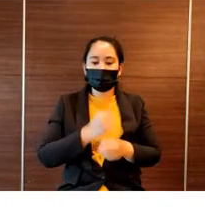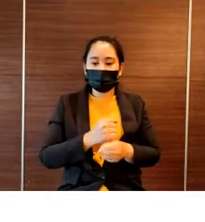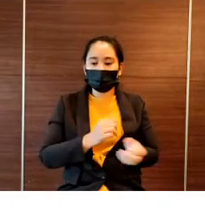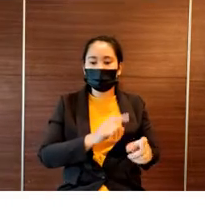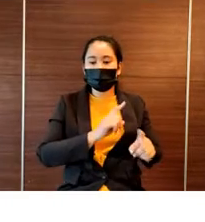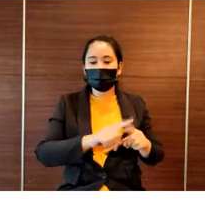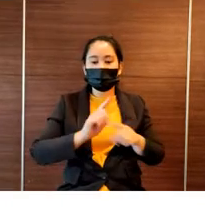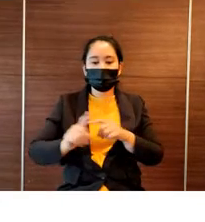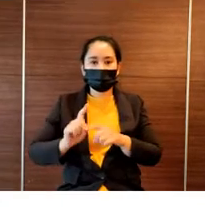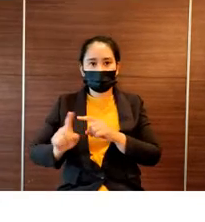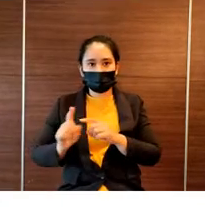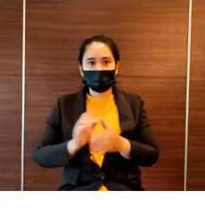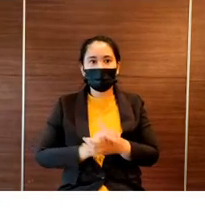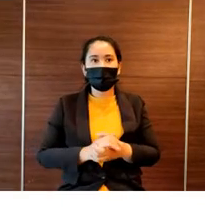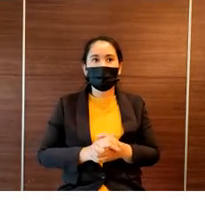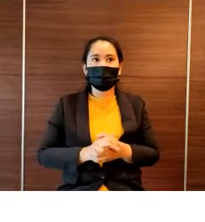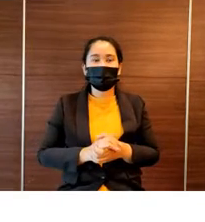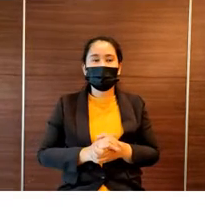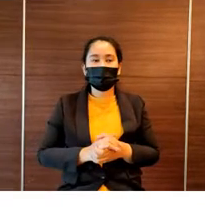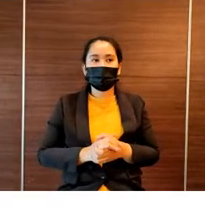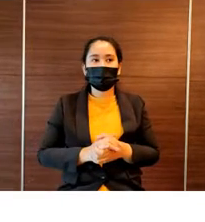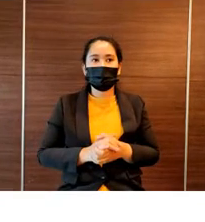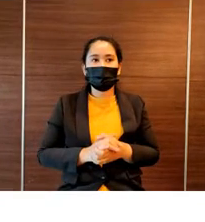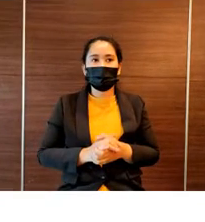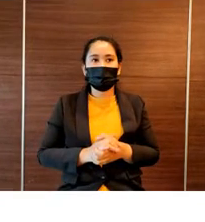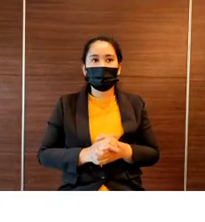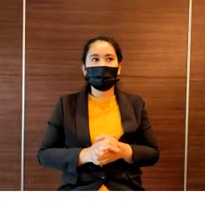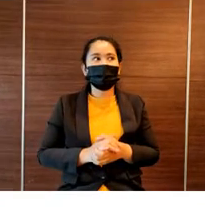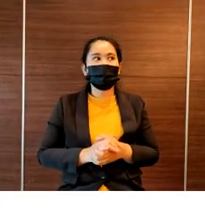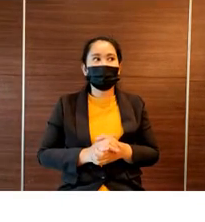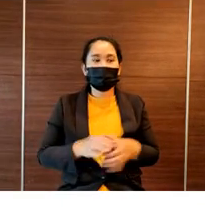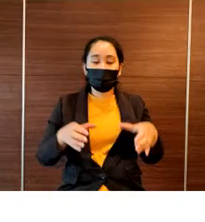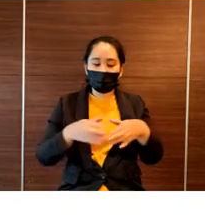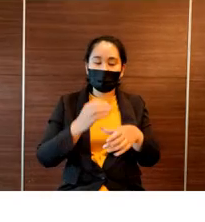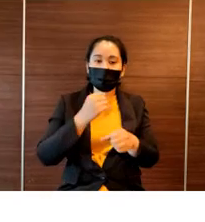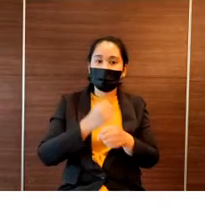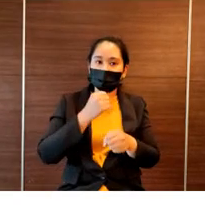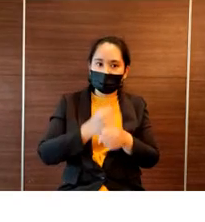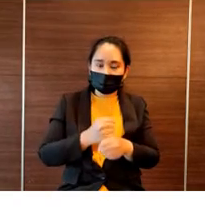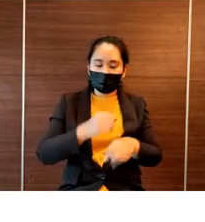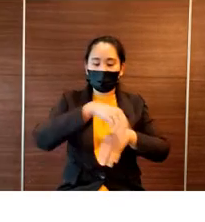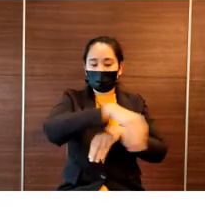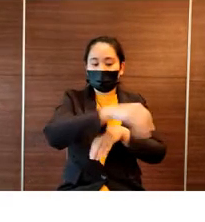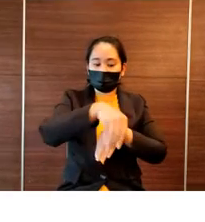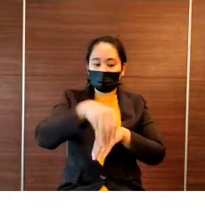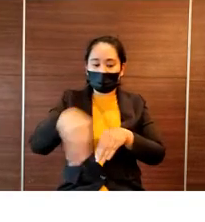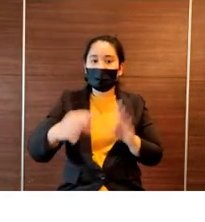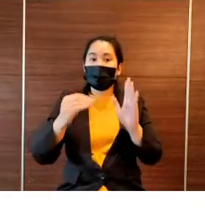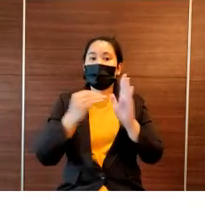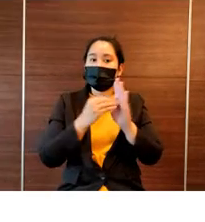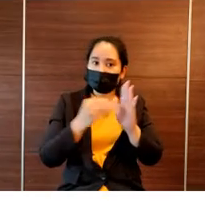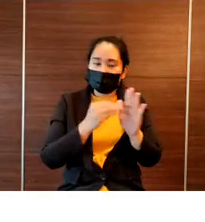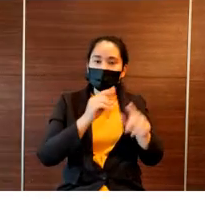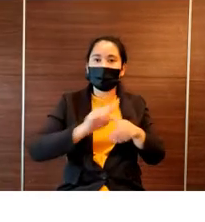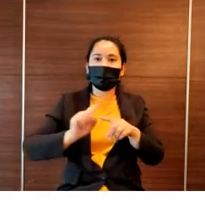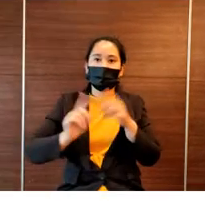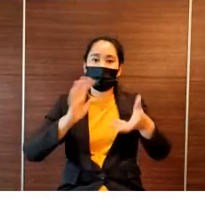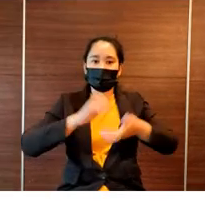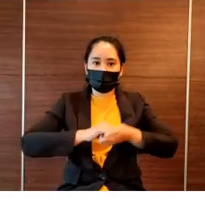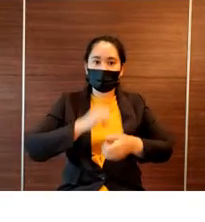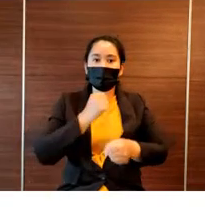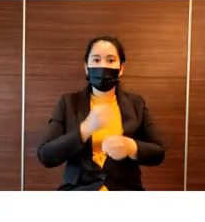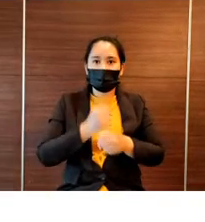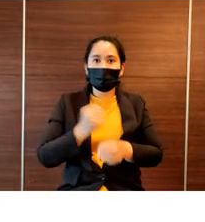Net ทำงานกับพี่อ๋อบางกอกเรนโบว์ทำงานกับ Impulse Bangkok ทำงานกับกรุงเทพมหานครเพราะฉะนั้นเนี่ยนี่